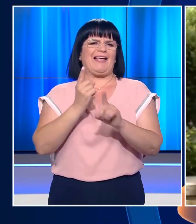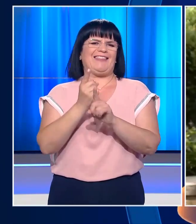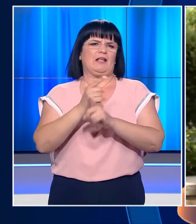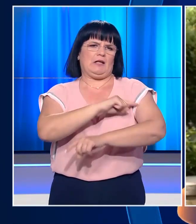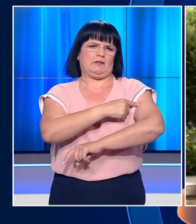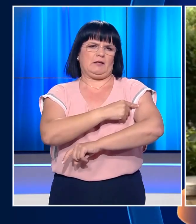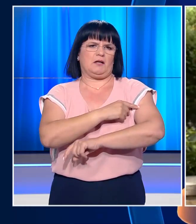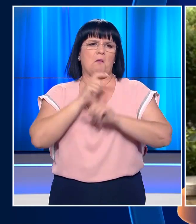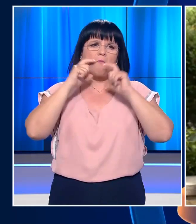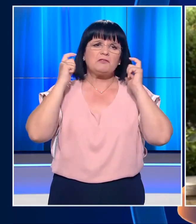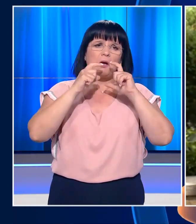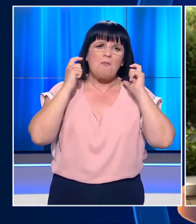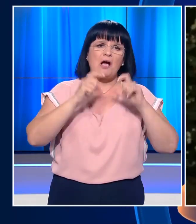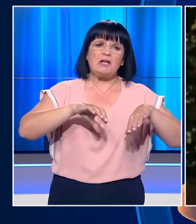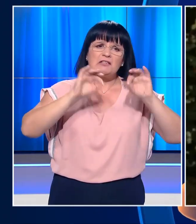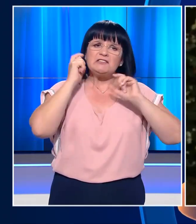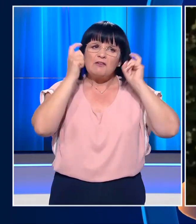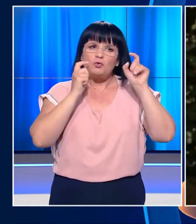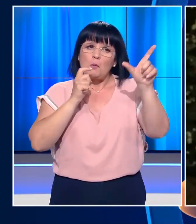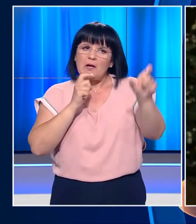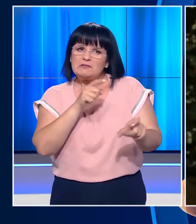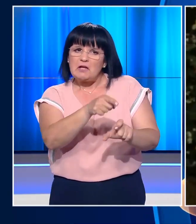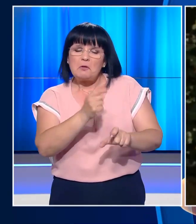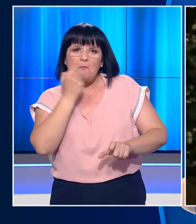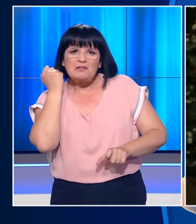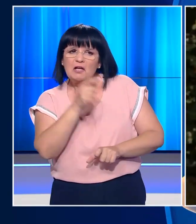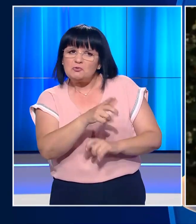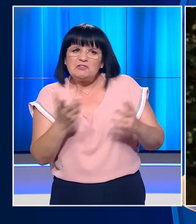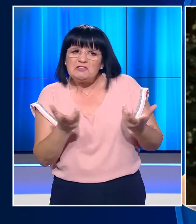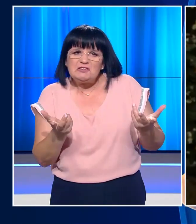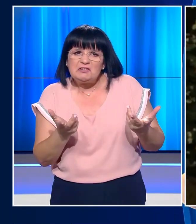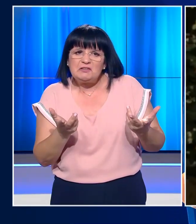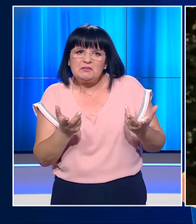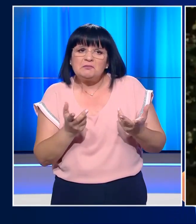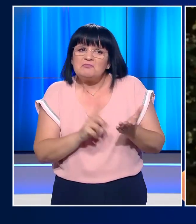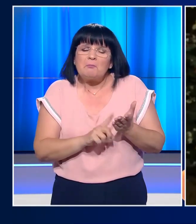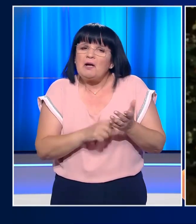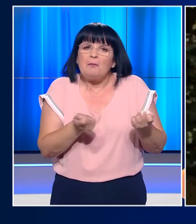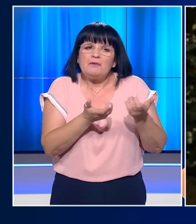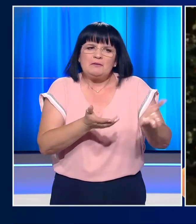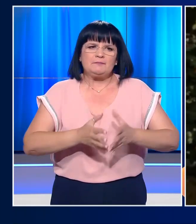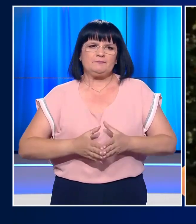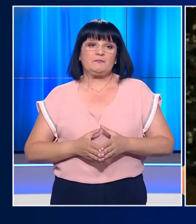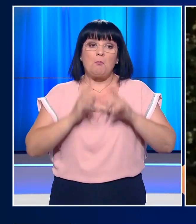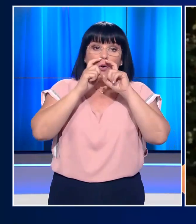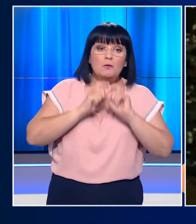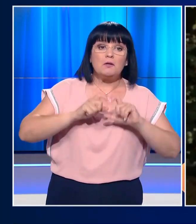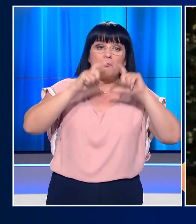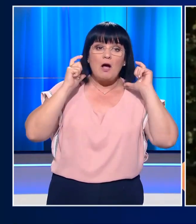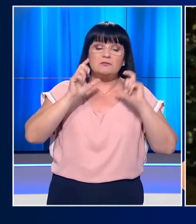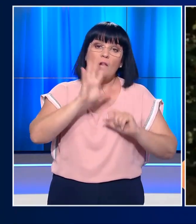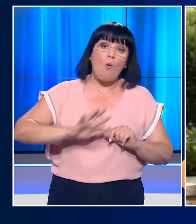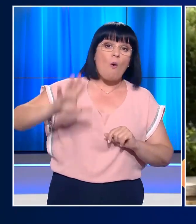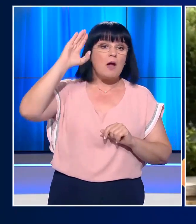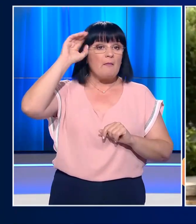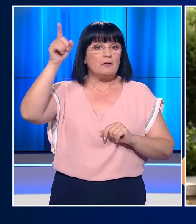regret not wearing a mask in public from the start? And would you consider, will you consider a national mandate that people